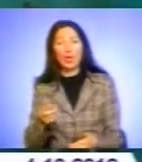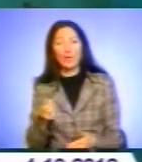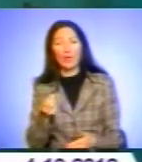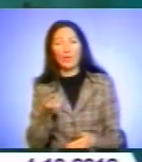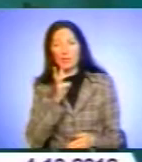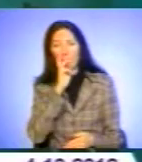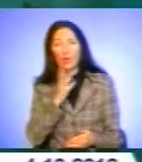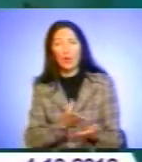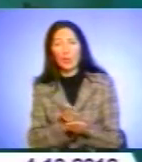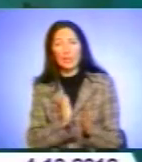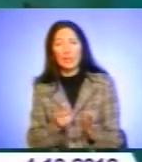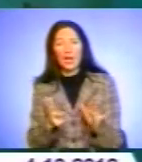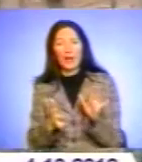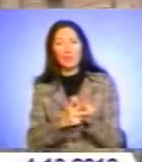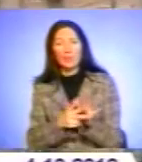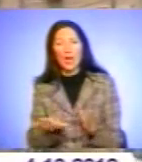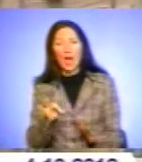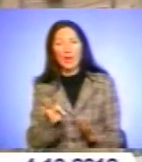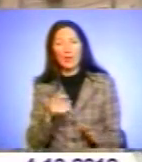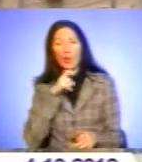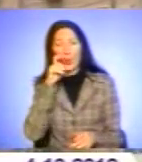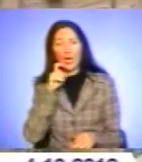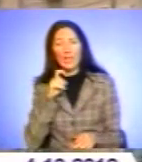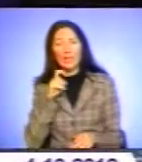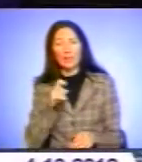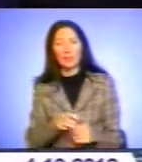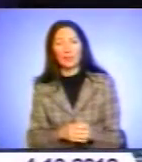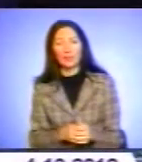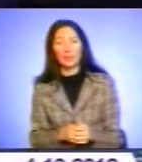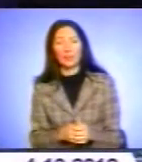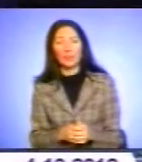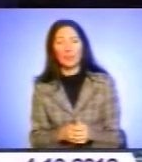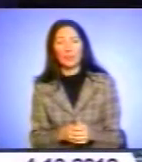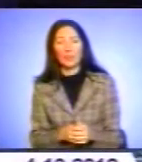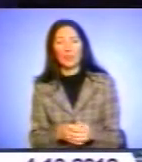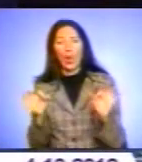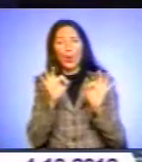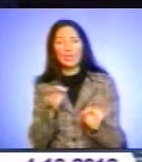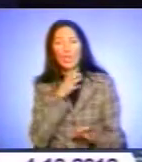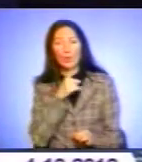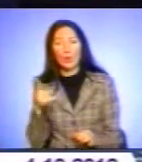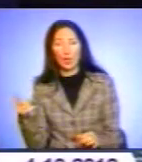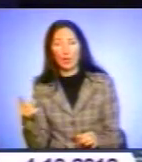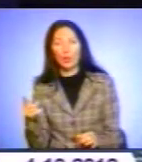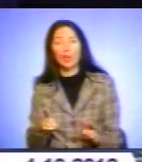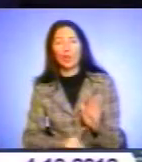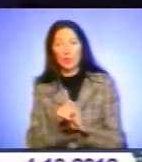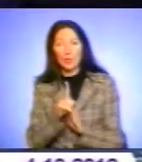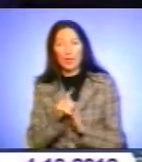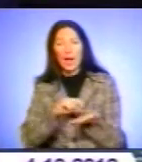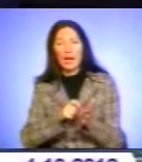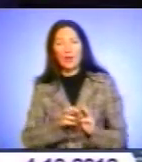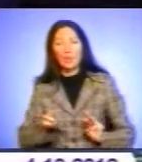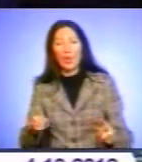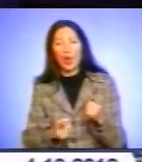Зарплату виплатили лише у 8 регіонах України. Осінній період у розпалі. В Кабміні обговорюють